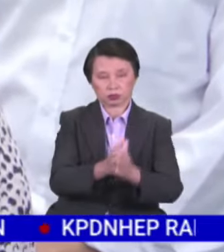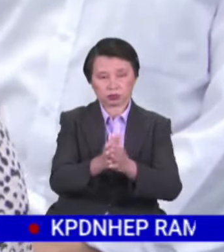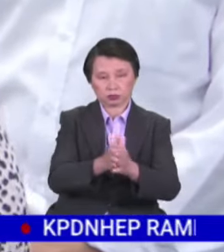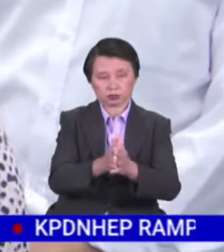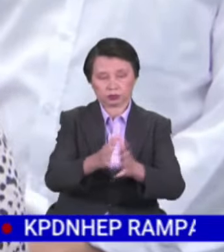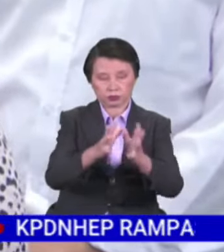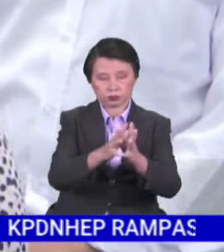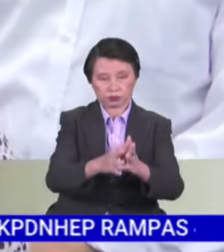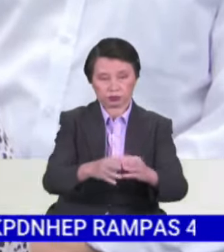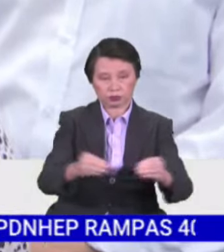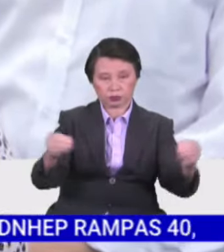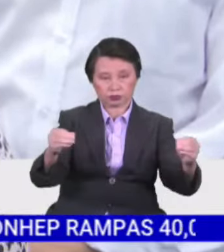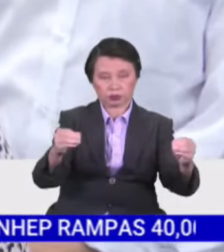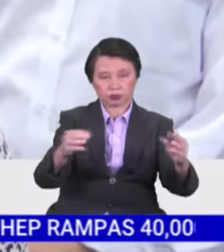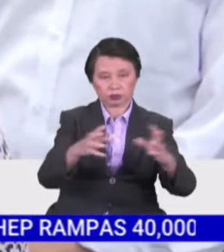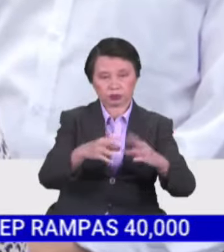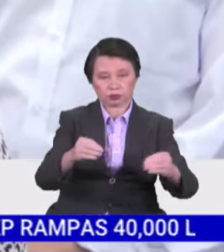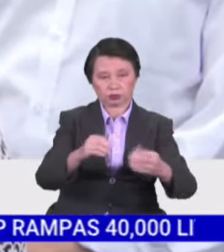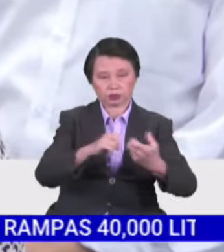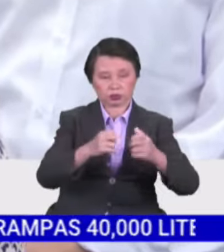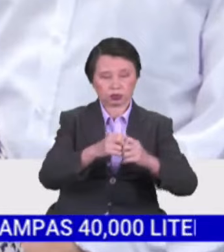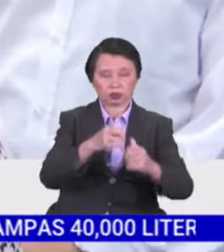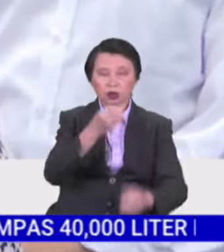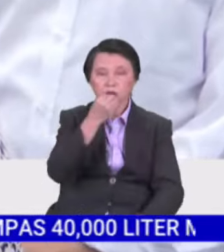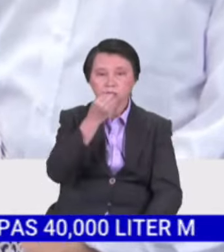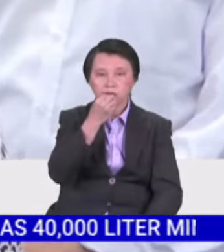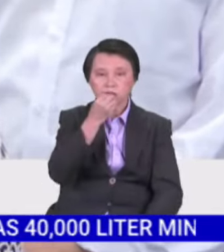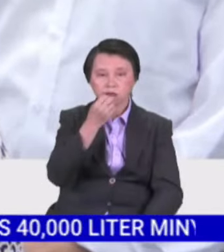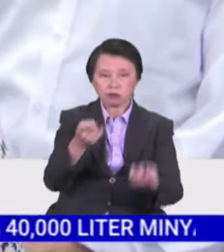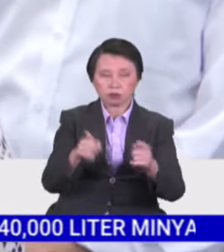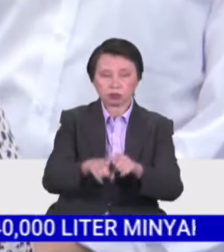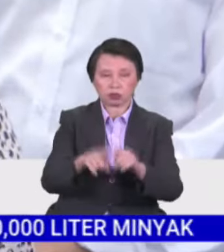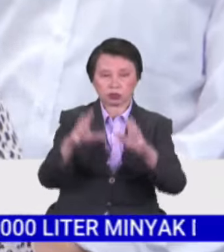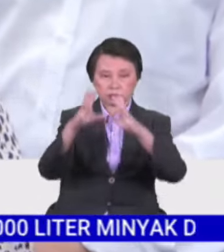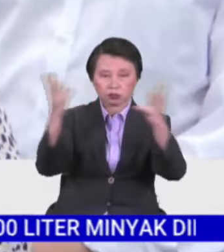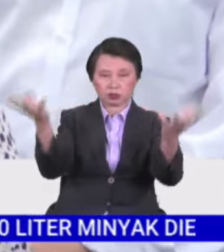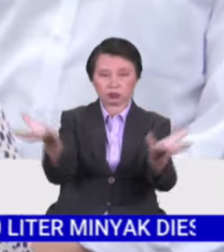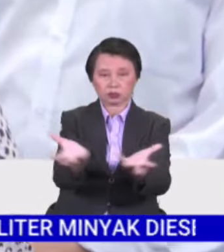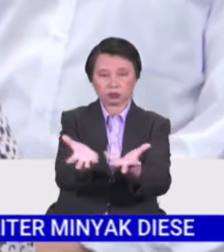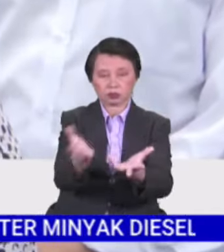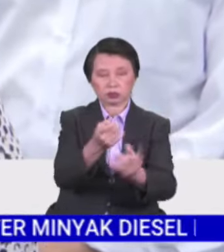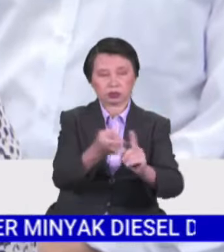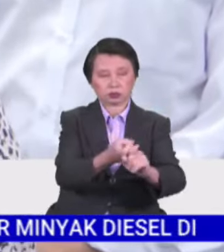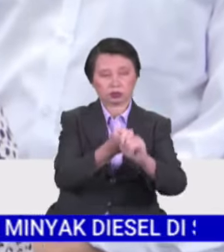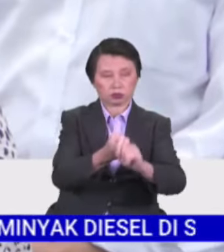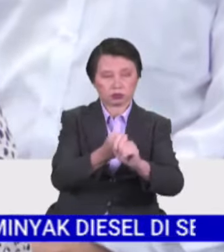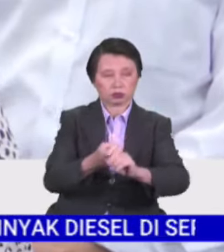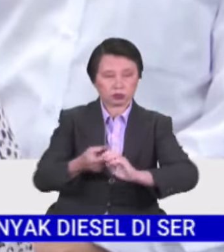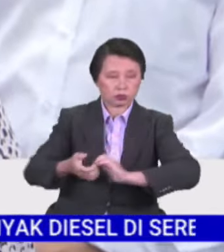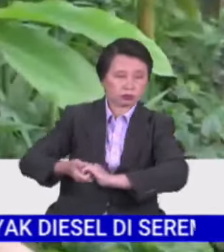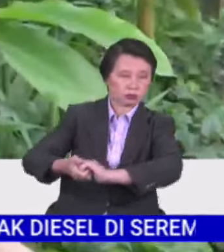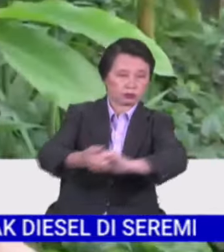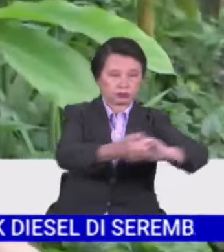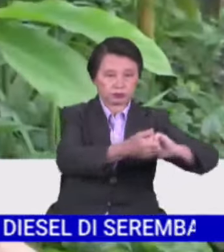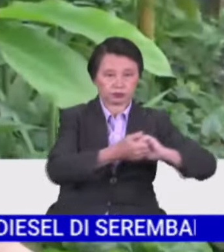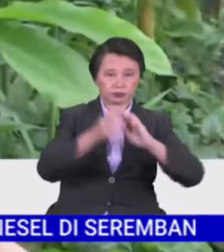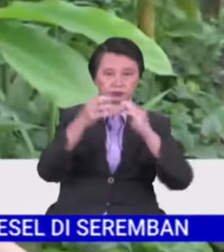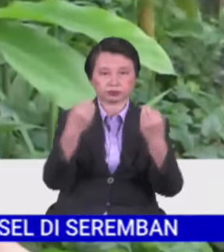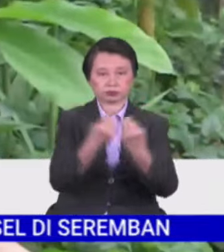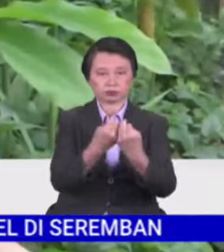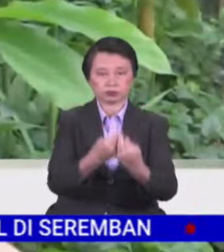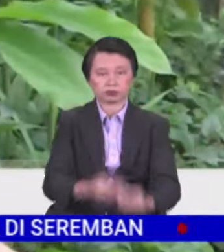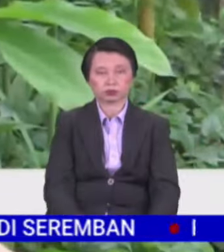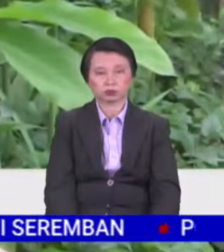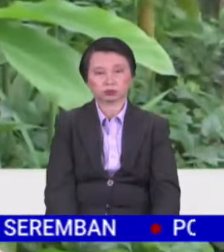menangani masalah food crisis yang semakin melanda dunia lah. Mengukuhkan lagi ukhuwah antara masyarakat. Empat